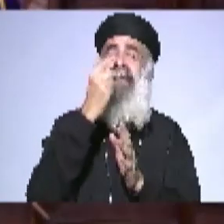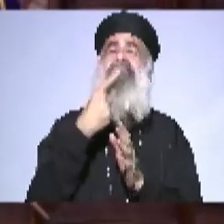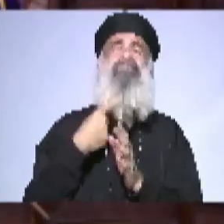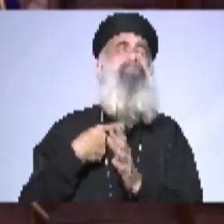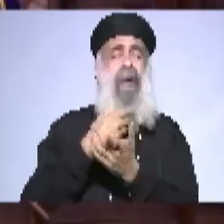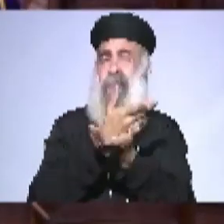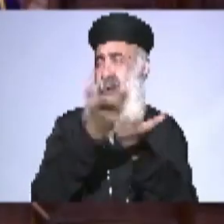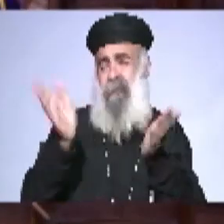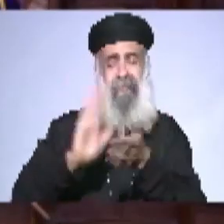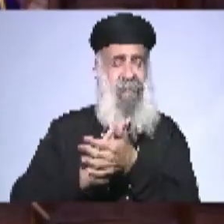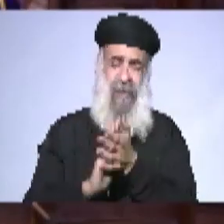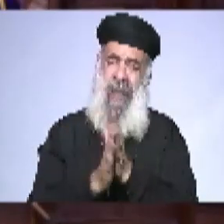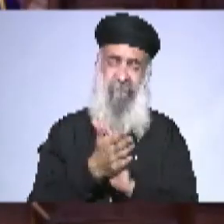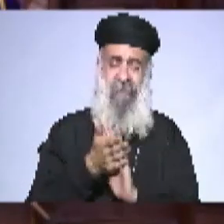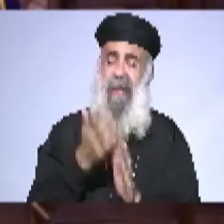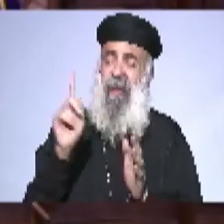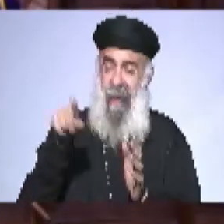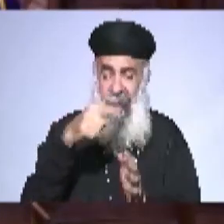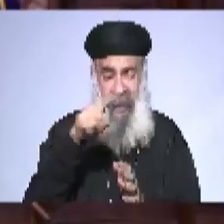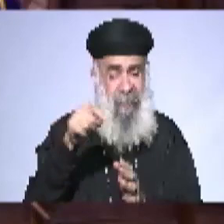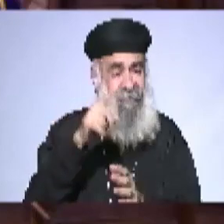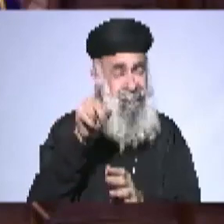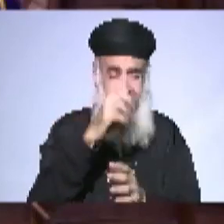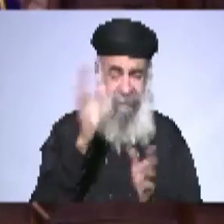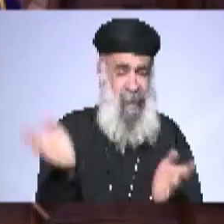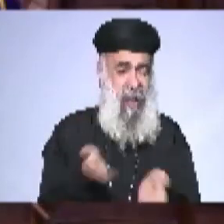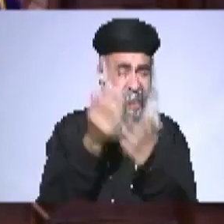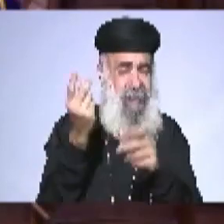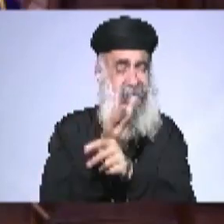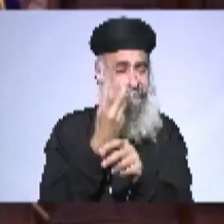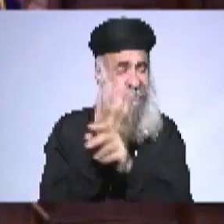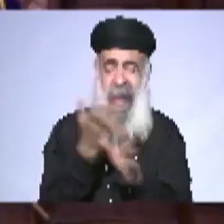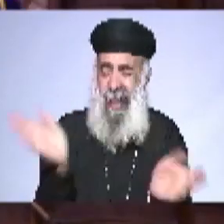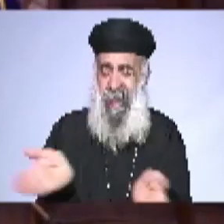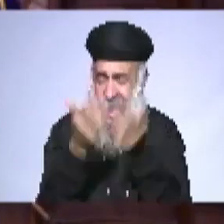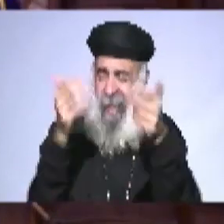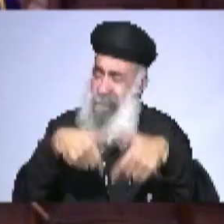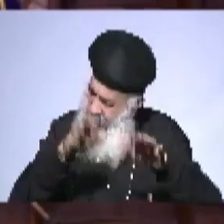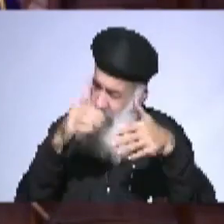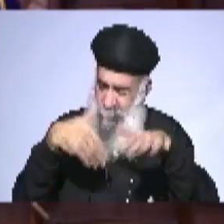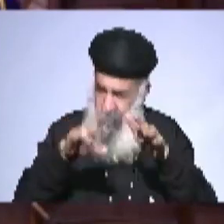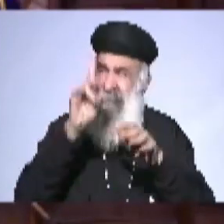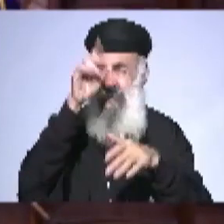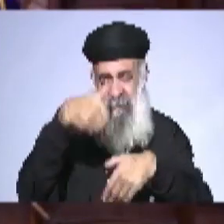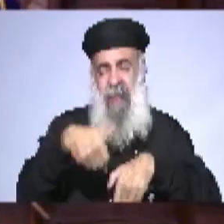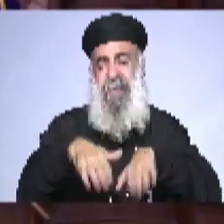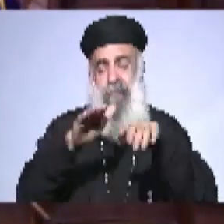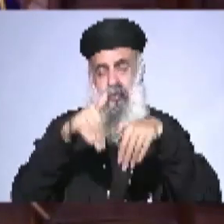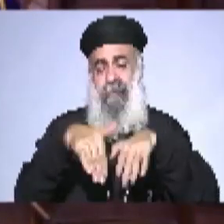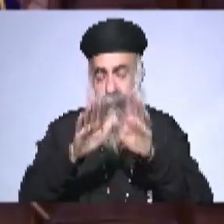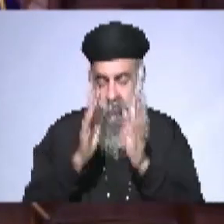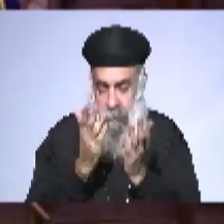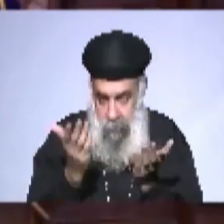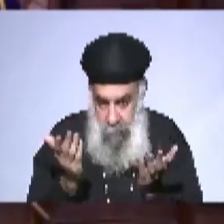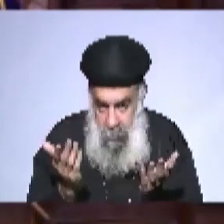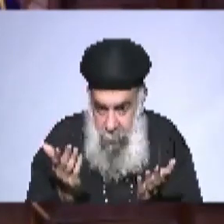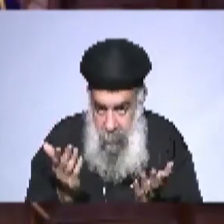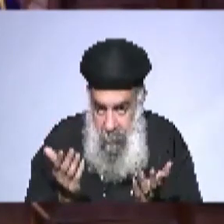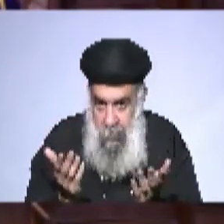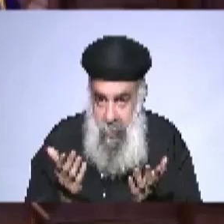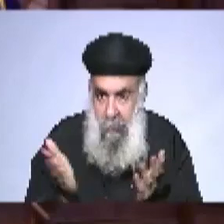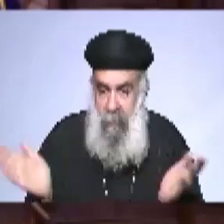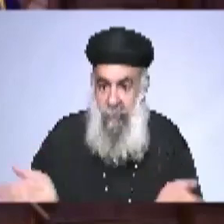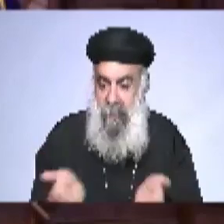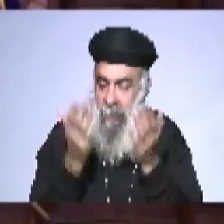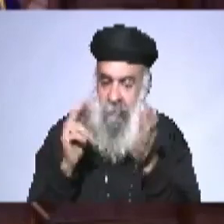كل الناس واللي غلطان غلطان والشذوذ الجنسي كويس وال ترانسجندر كويس وال عايز حاجه